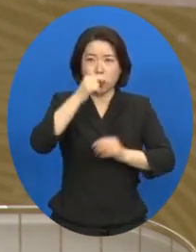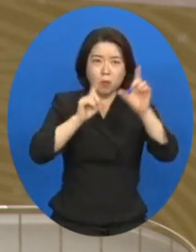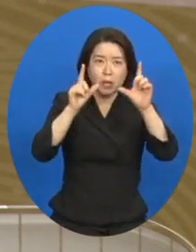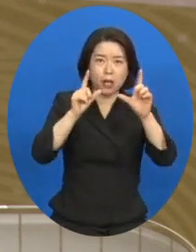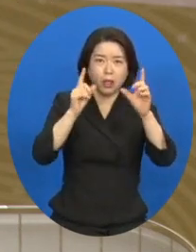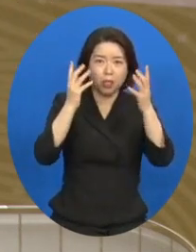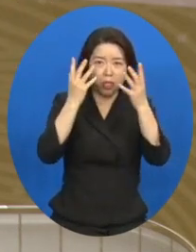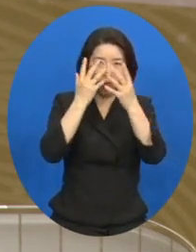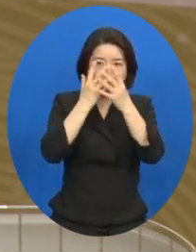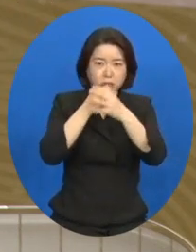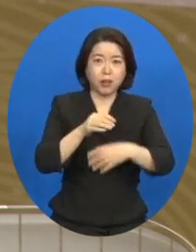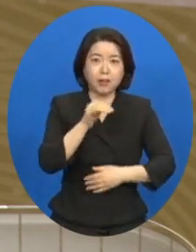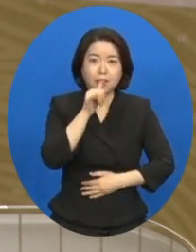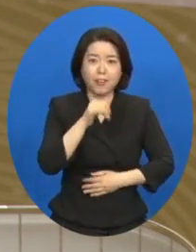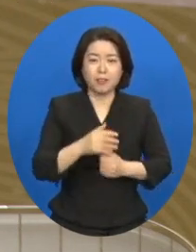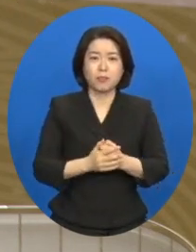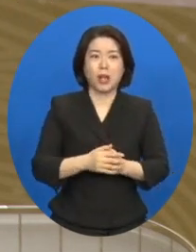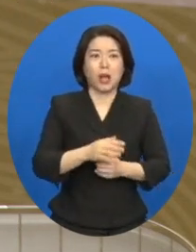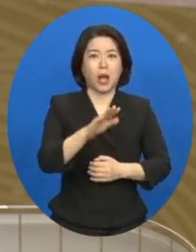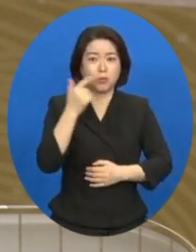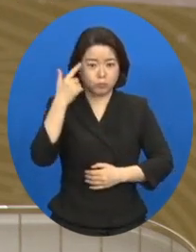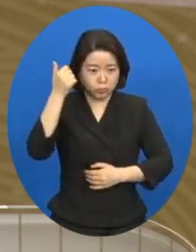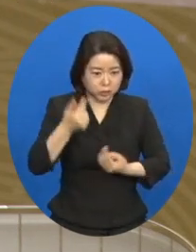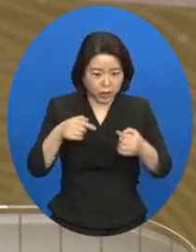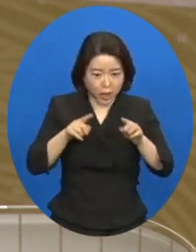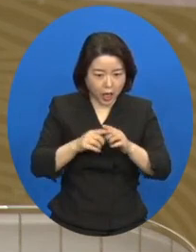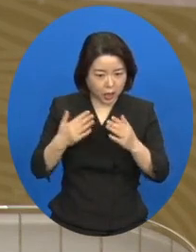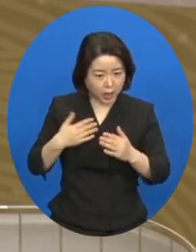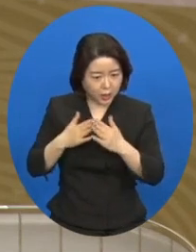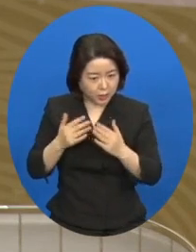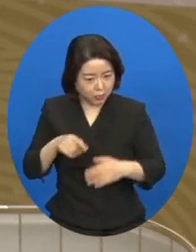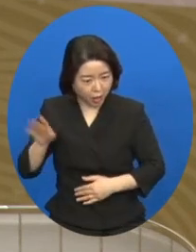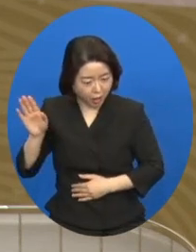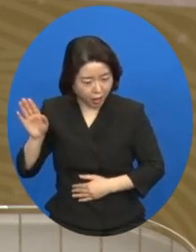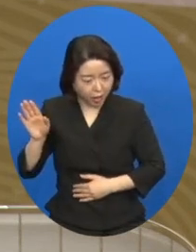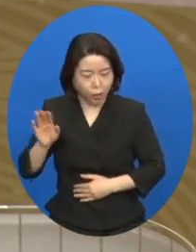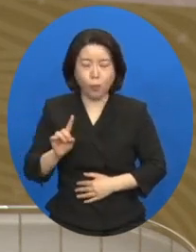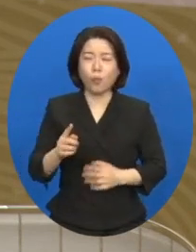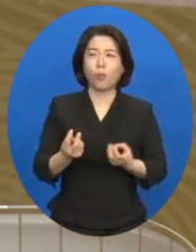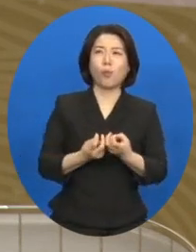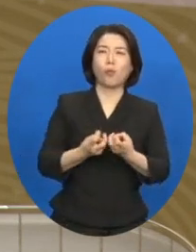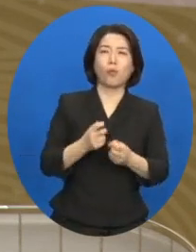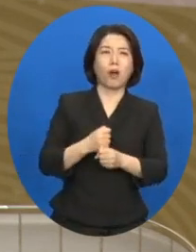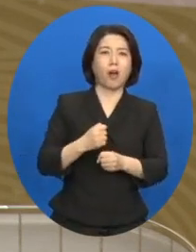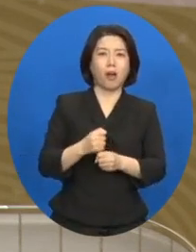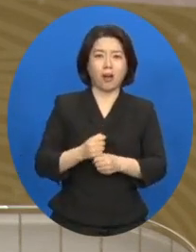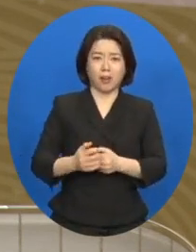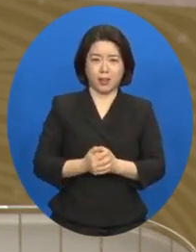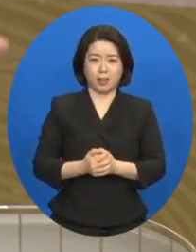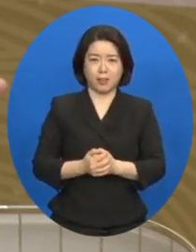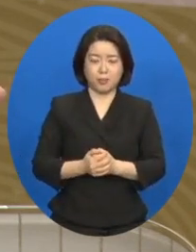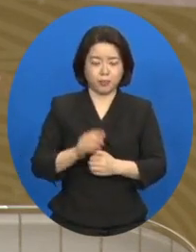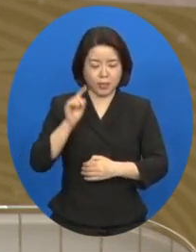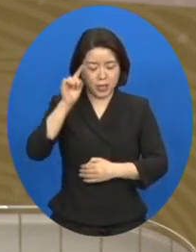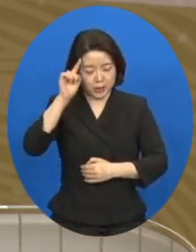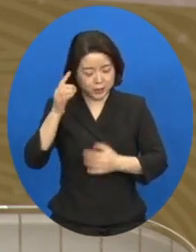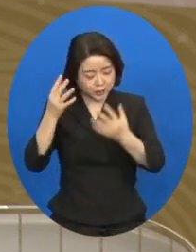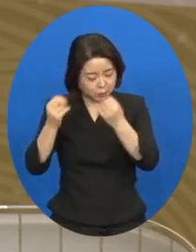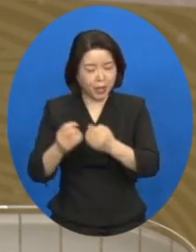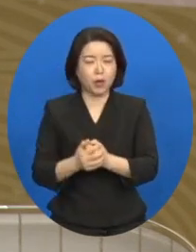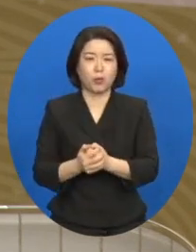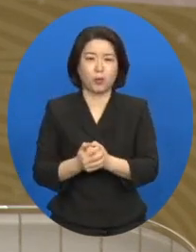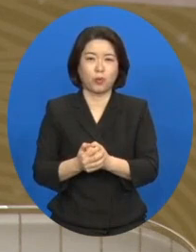싹 바뀌더라고요. 아, 목사님을 데리고 집에 가면 어떻게 해요? 도대체 신경 쓰일 것도